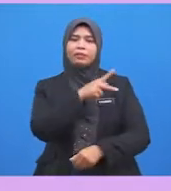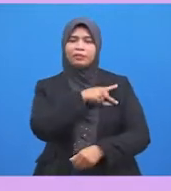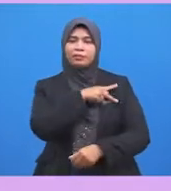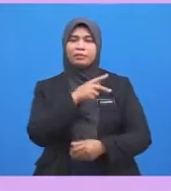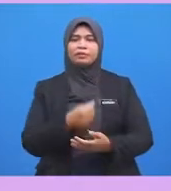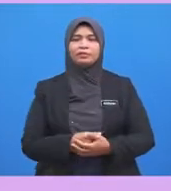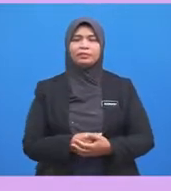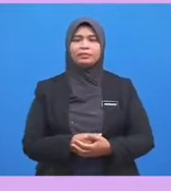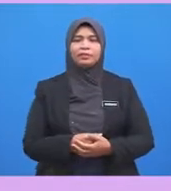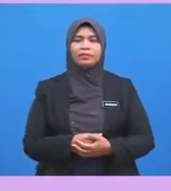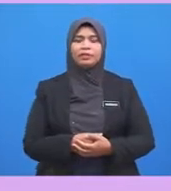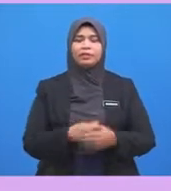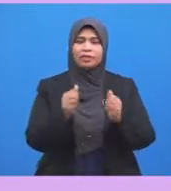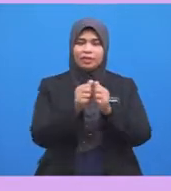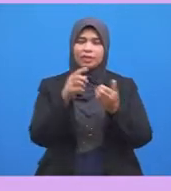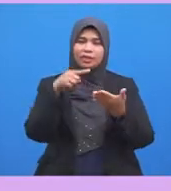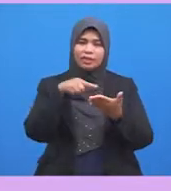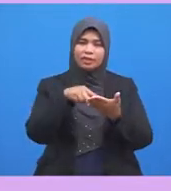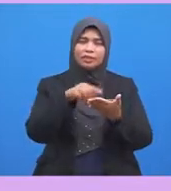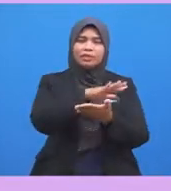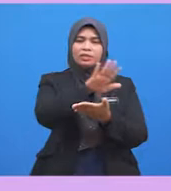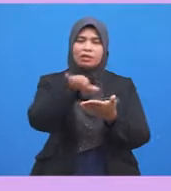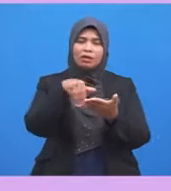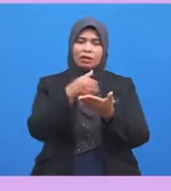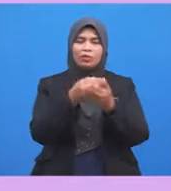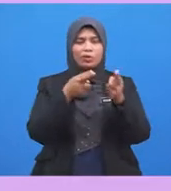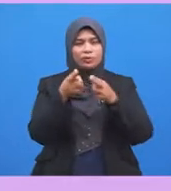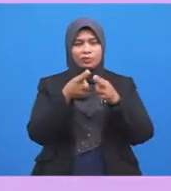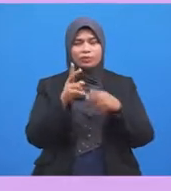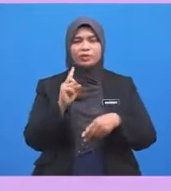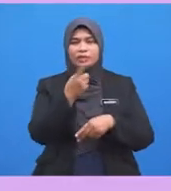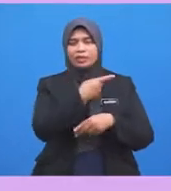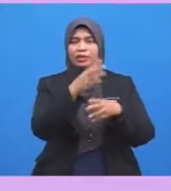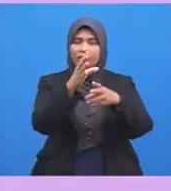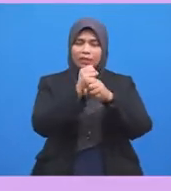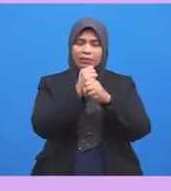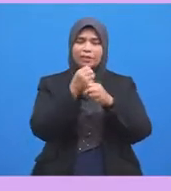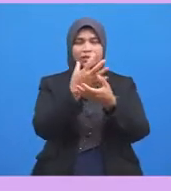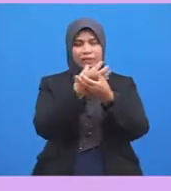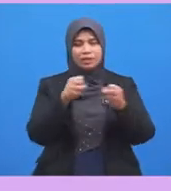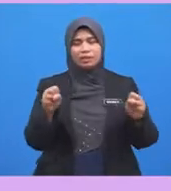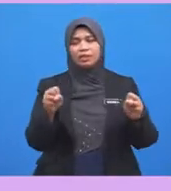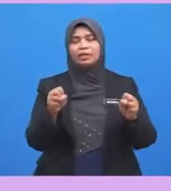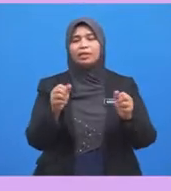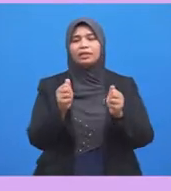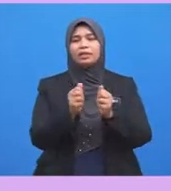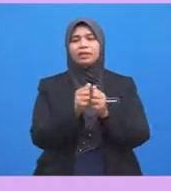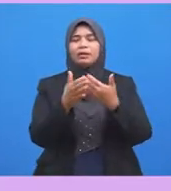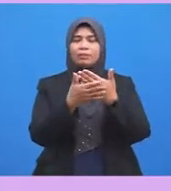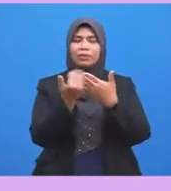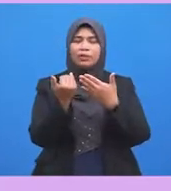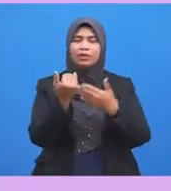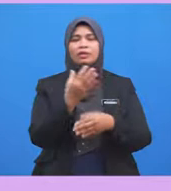pemimpin. Dengan ini, semua urusan kita dapat diselesaikan dengan